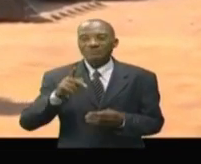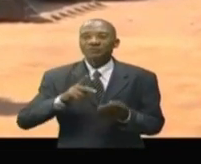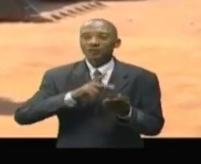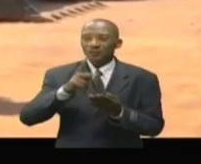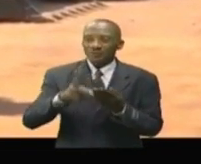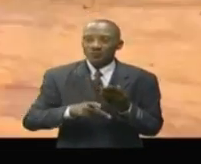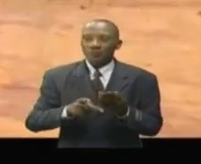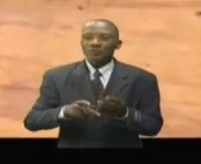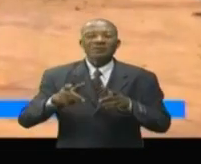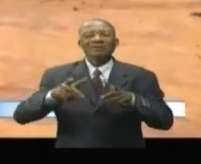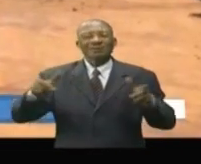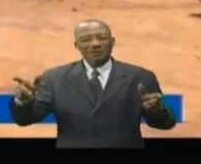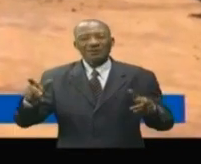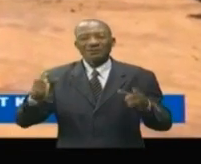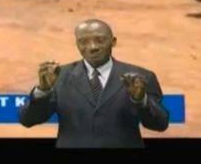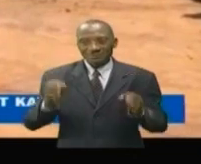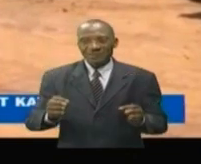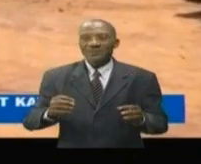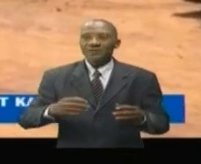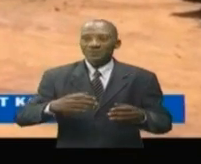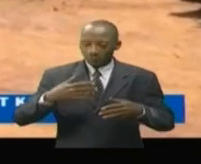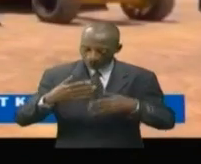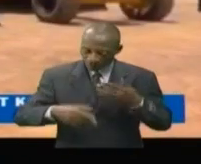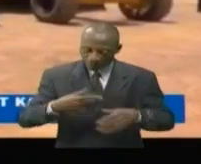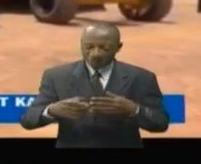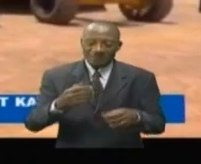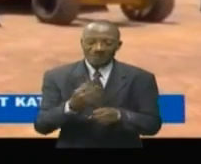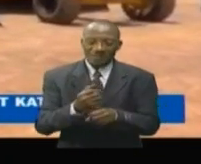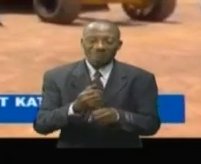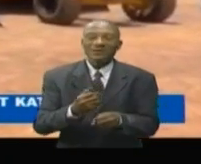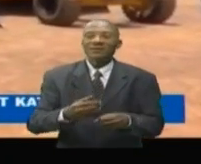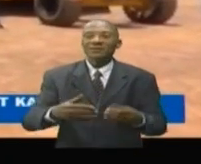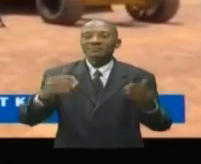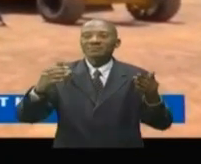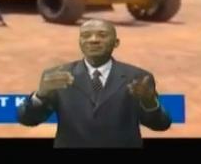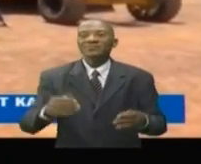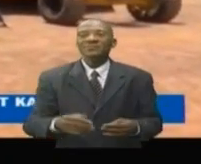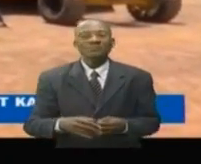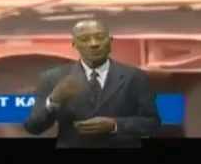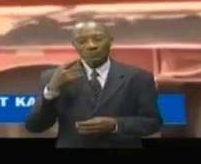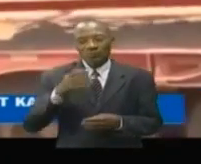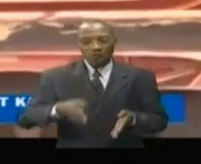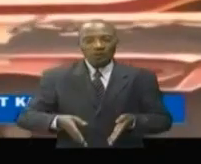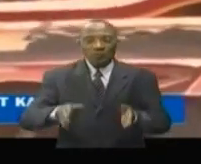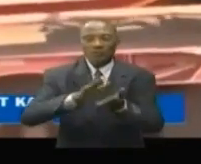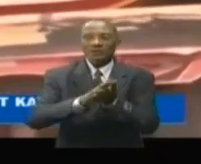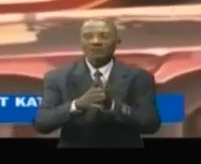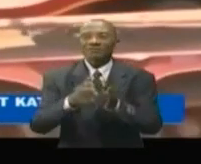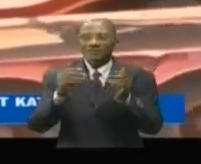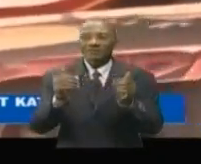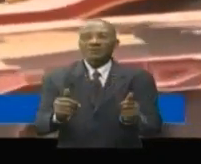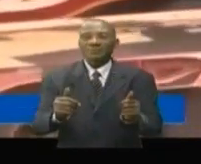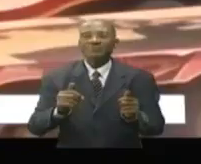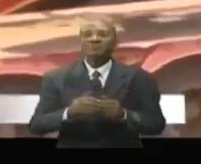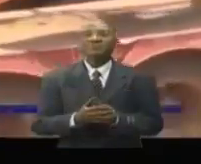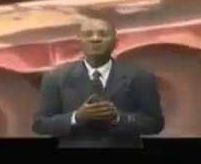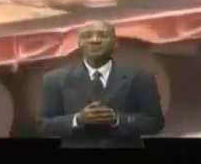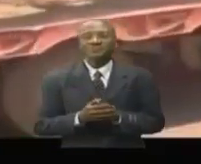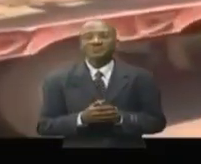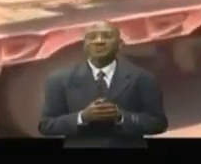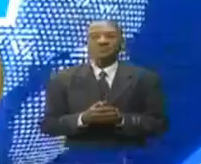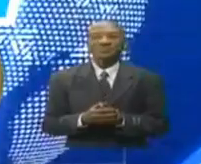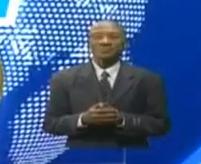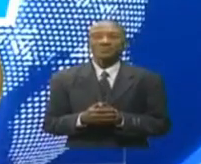sera déployé sous ces deux axes, actuellement en délabrement très avancé, afin de les rendre praticables avant la tombée des prochaines